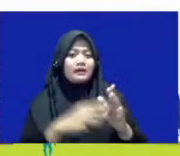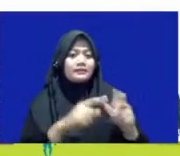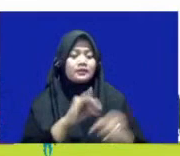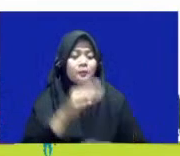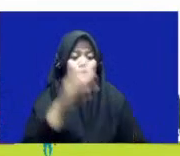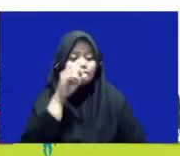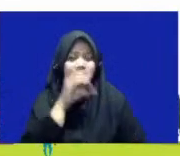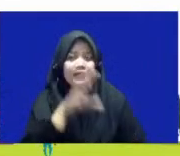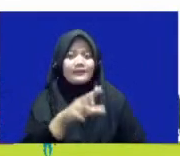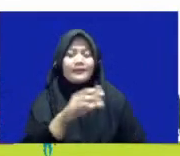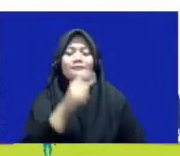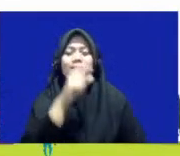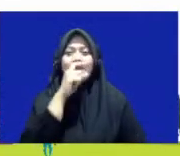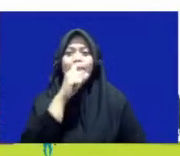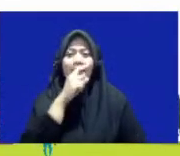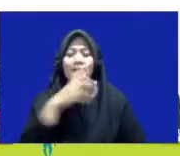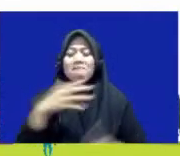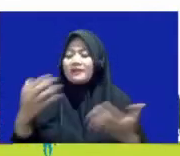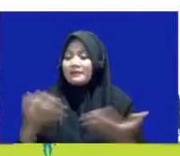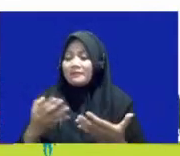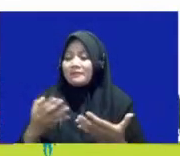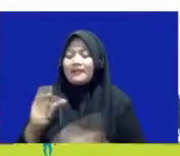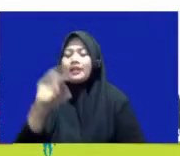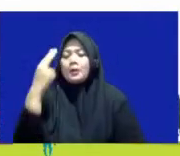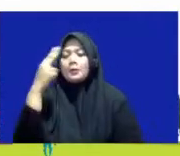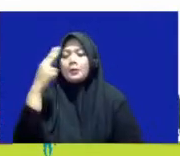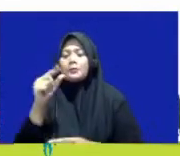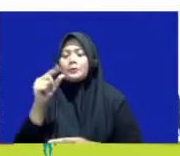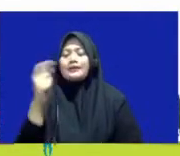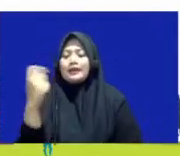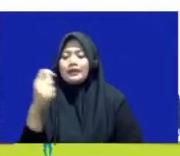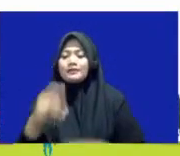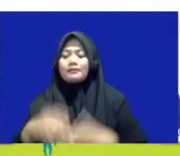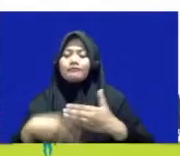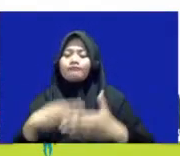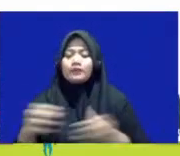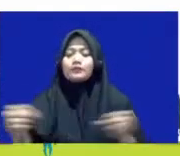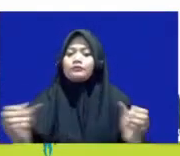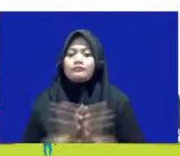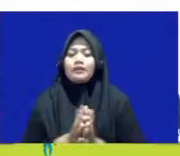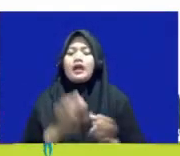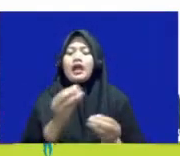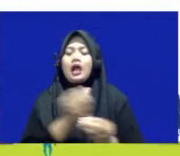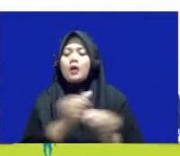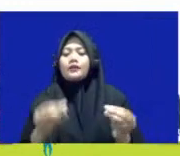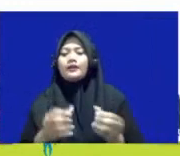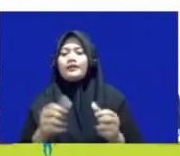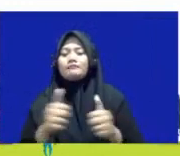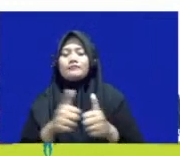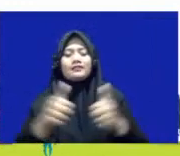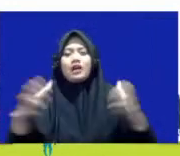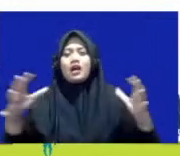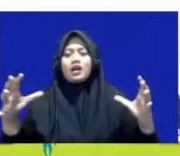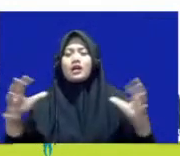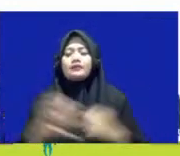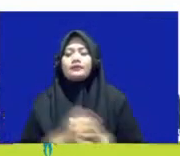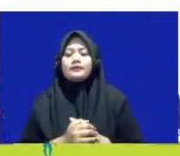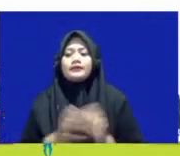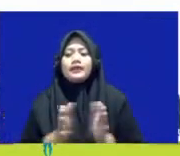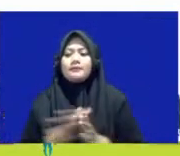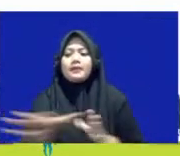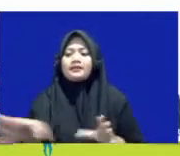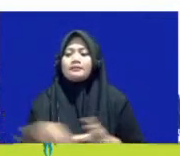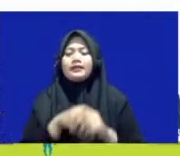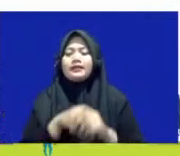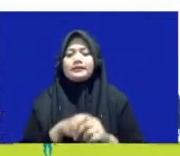of members, a lot of participant. Kita berbicara dari Sabang sampai Merauke.